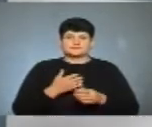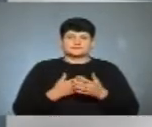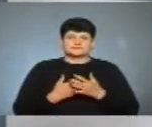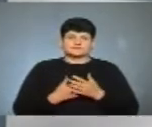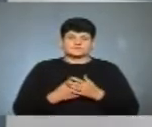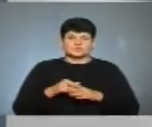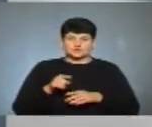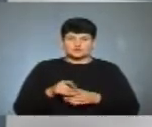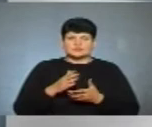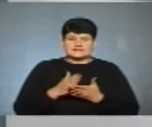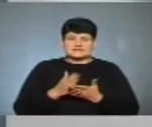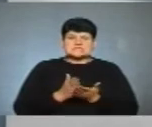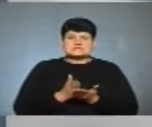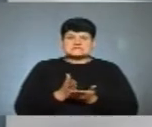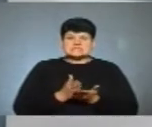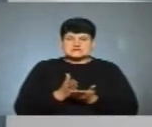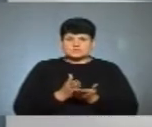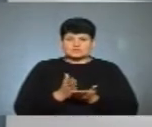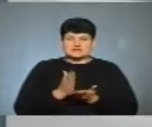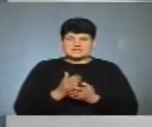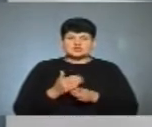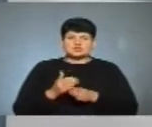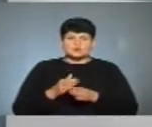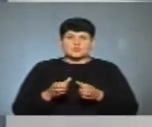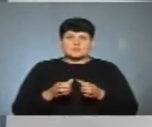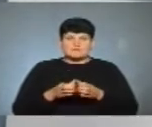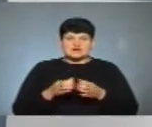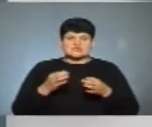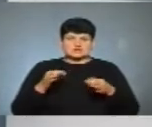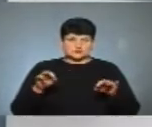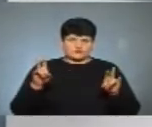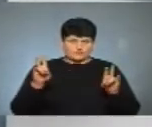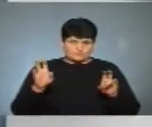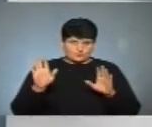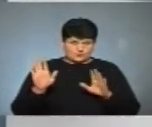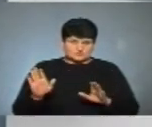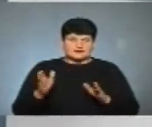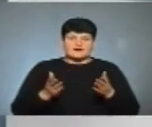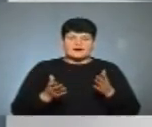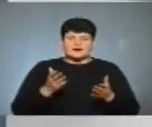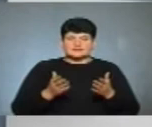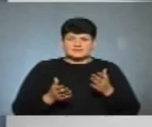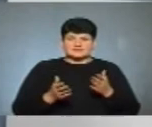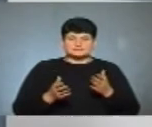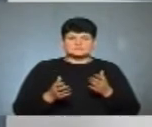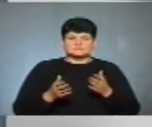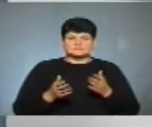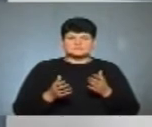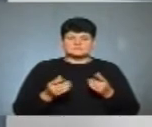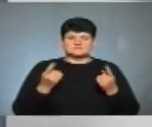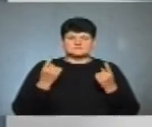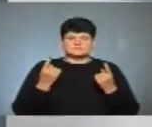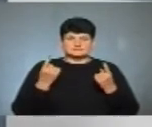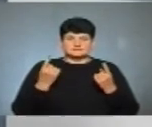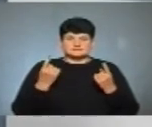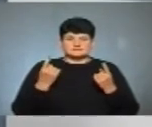так, тут є заслуга частково партії «Свобода», але й і